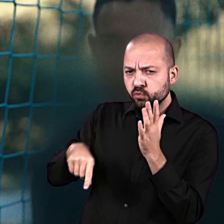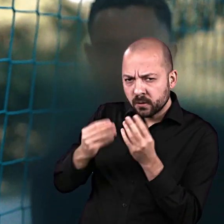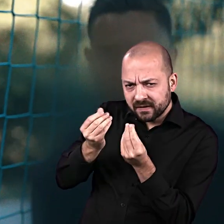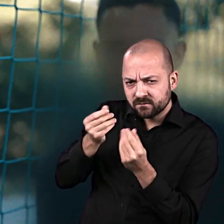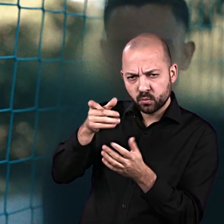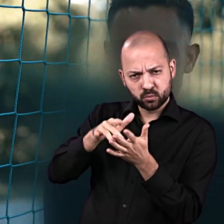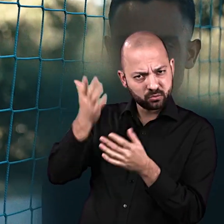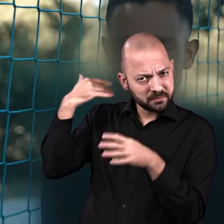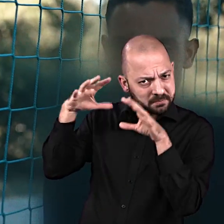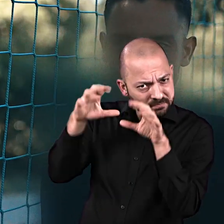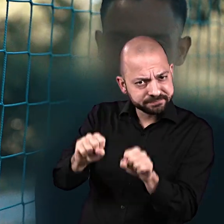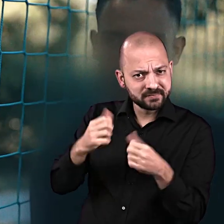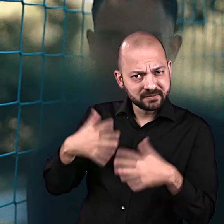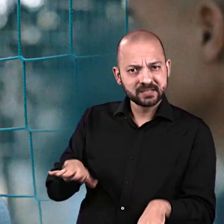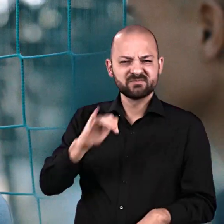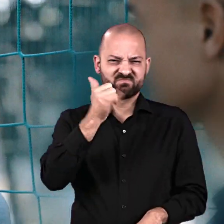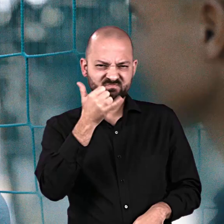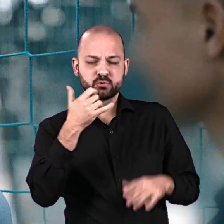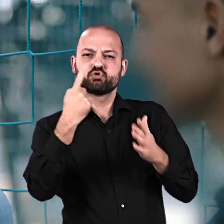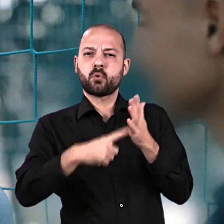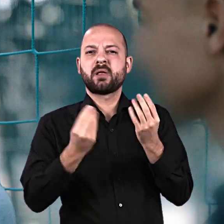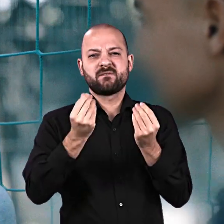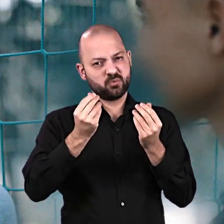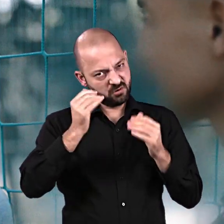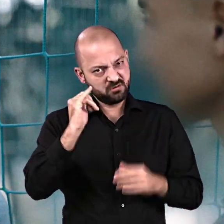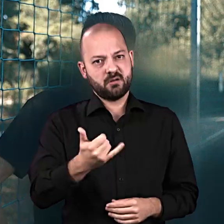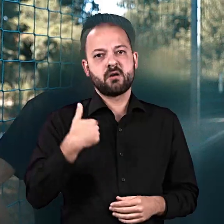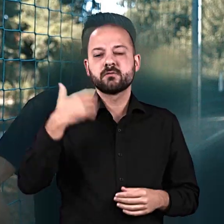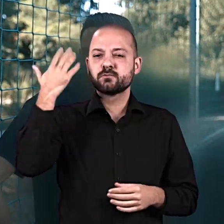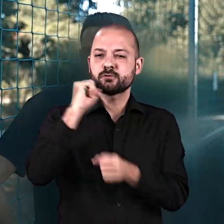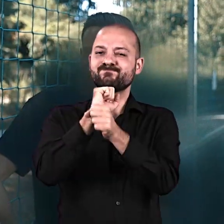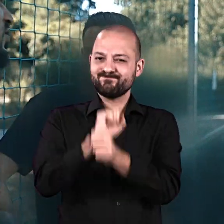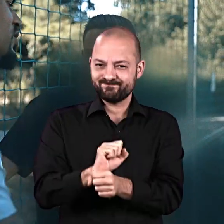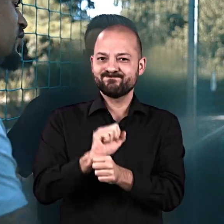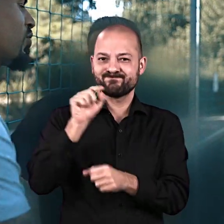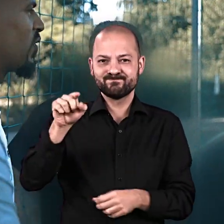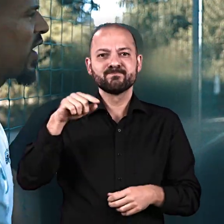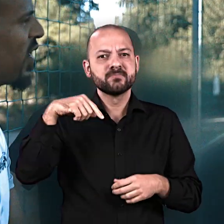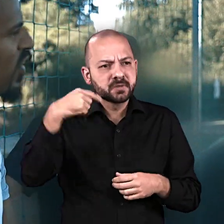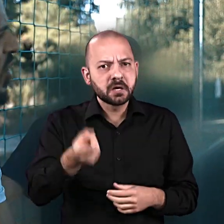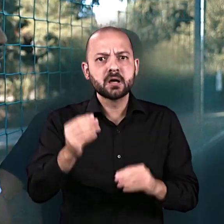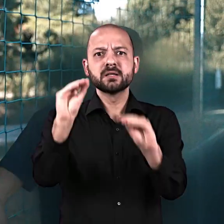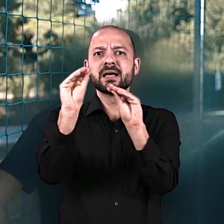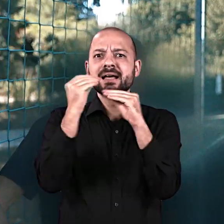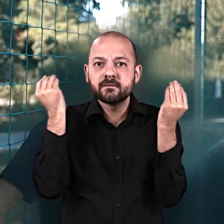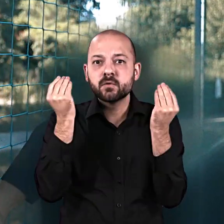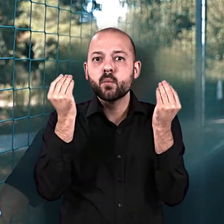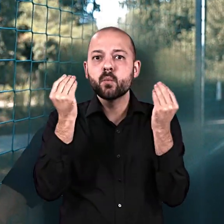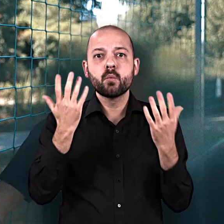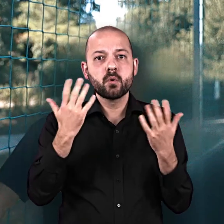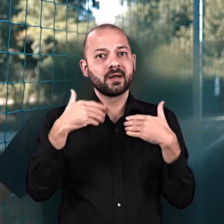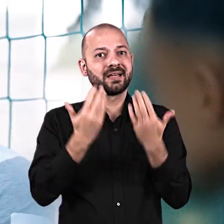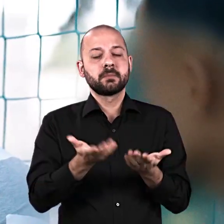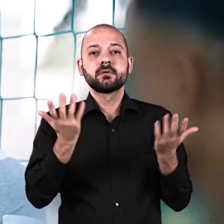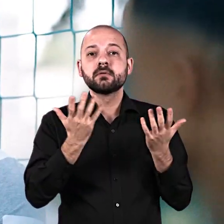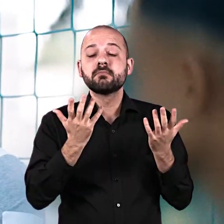noch Schuldgefühle wegen der Tat? Klar, Schuldgefühle auf jeden Fall. Ich war damals in der JVA und da